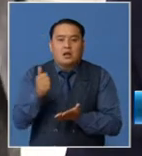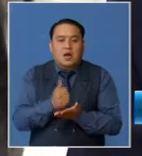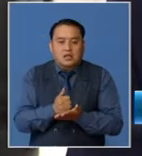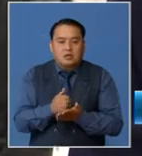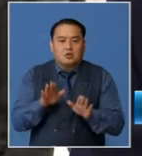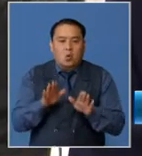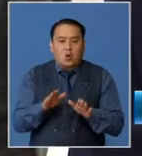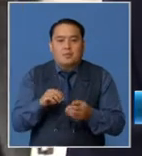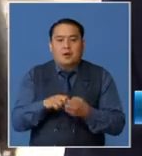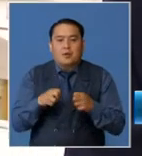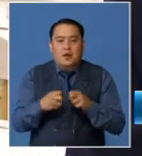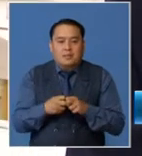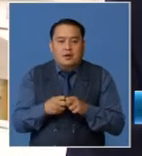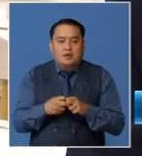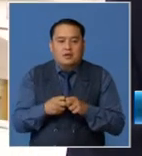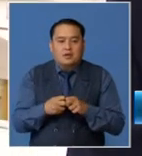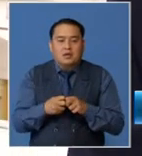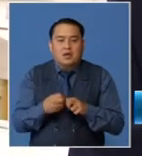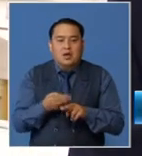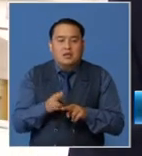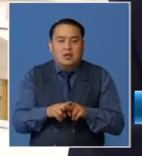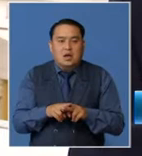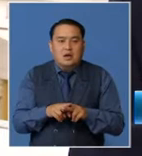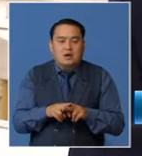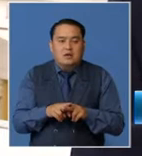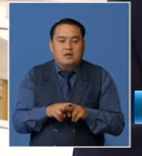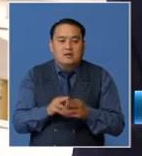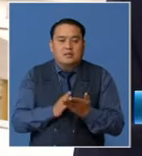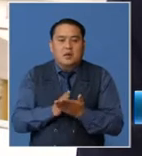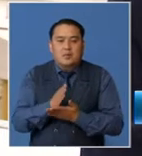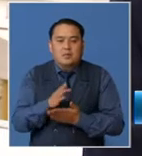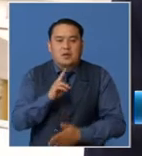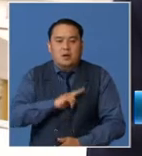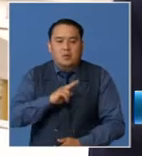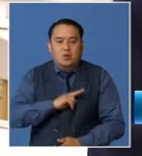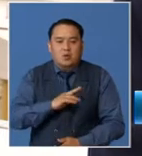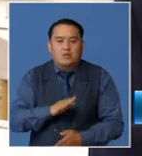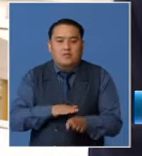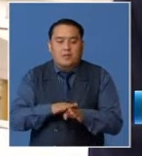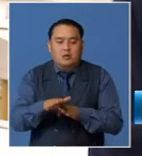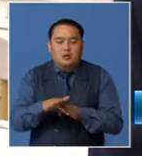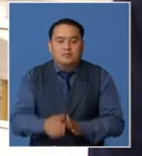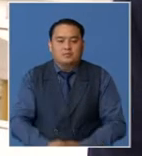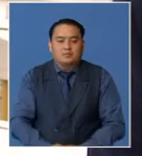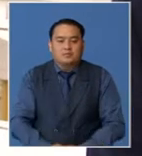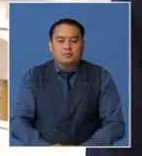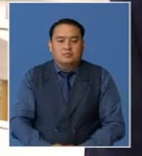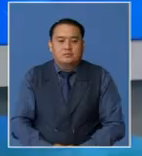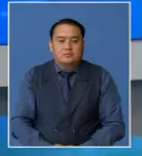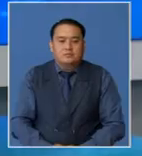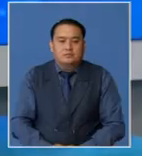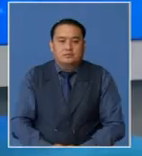это тоже проблема. Именно в этом направлении мы тоже большую проводим работу.